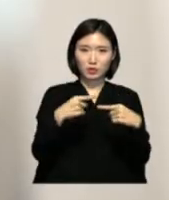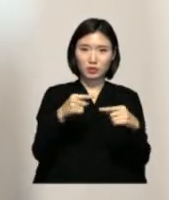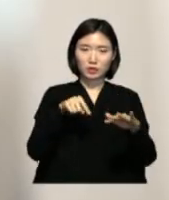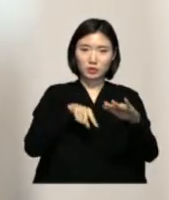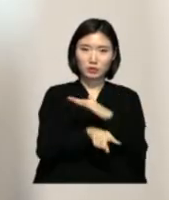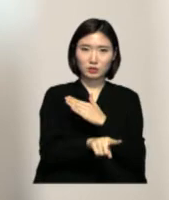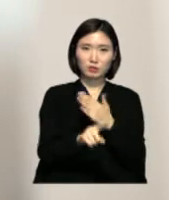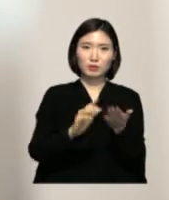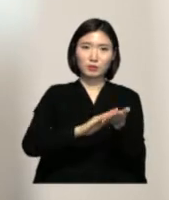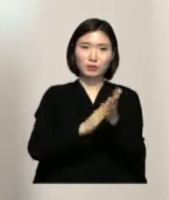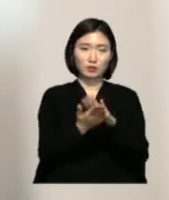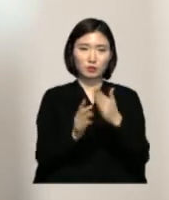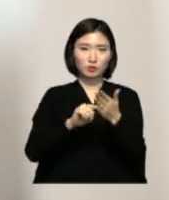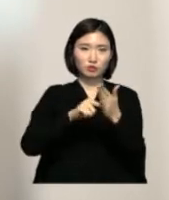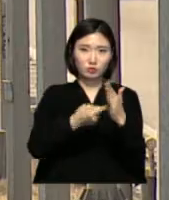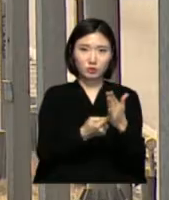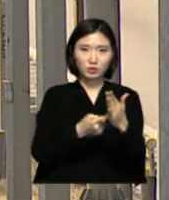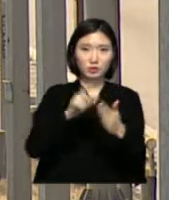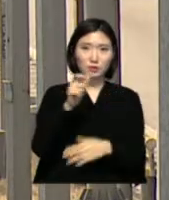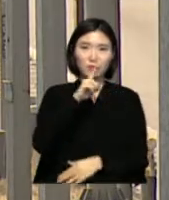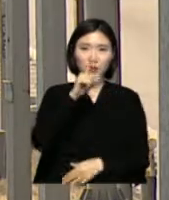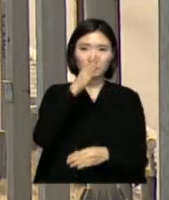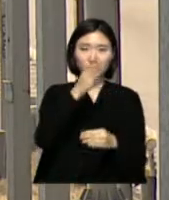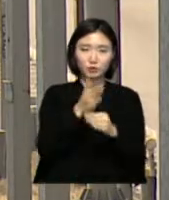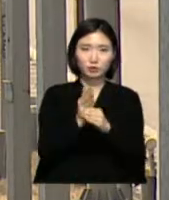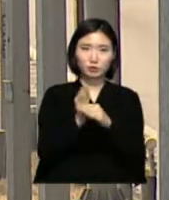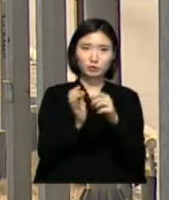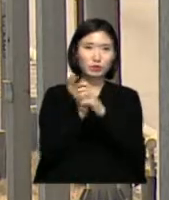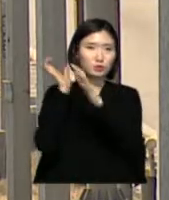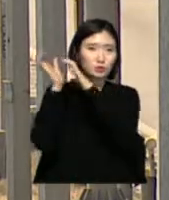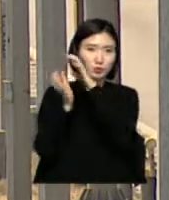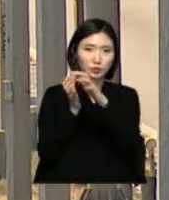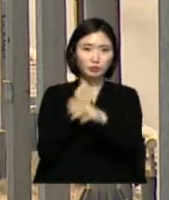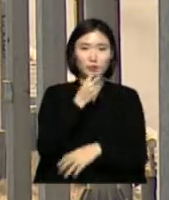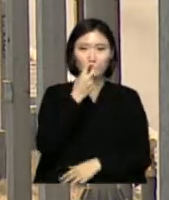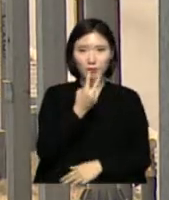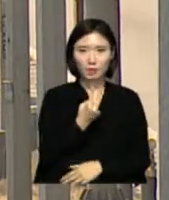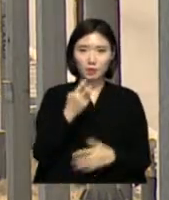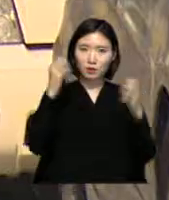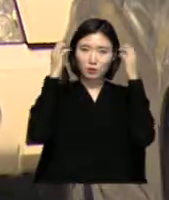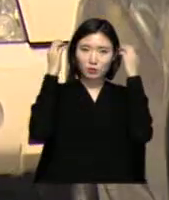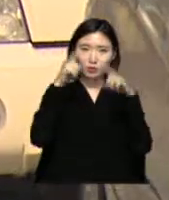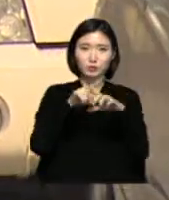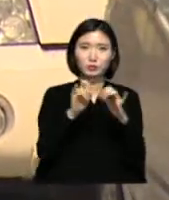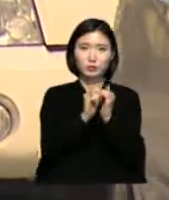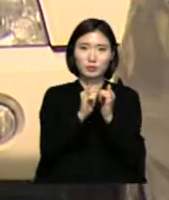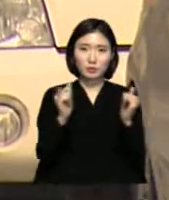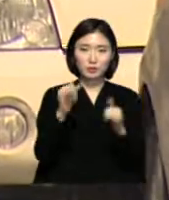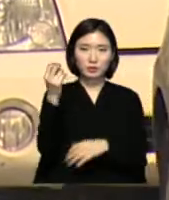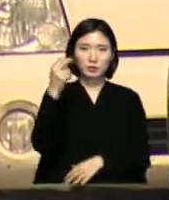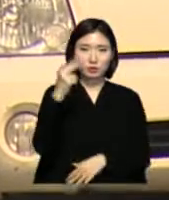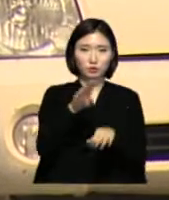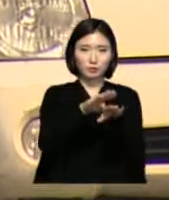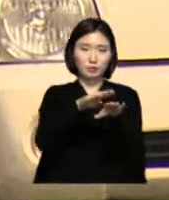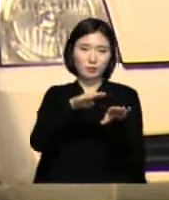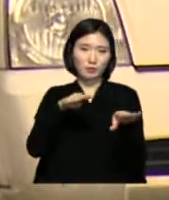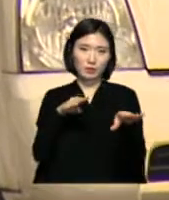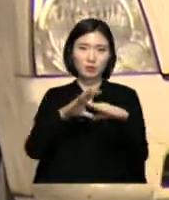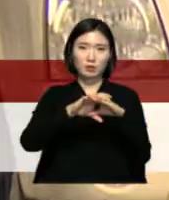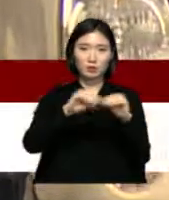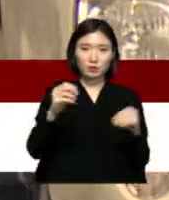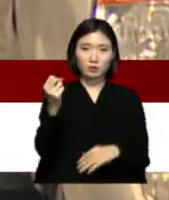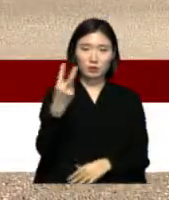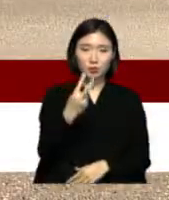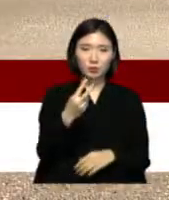지하화의 필요성을 강조했습니다. 소음과 매연에 시달리고 있는 지역주민들의 고충과 상습정체 해소,